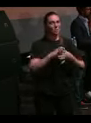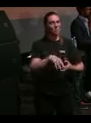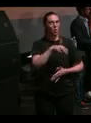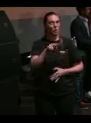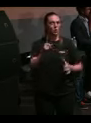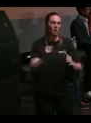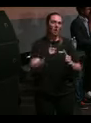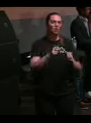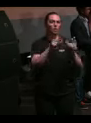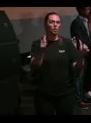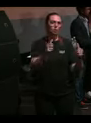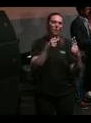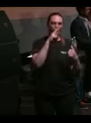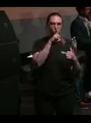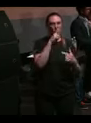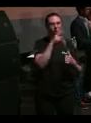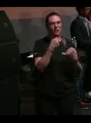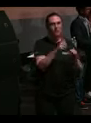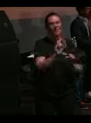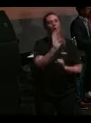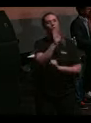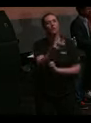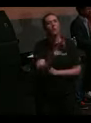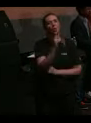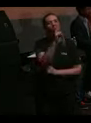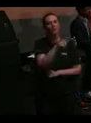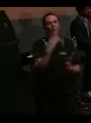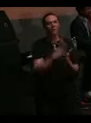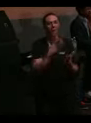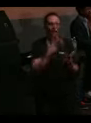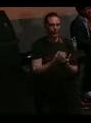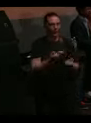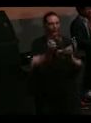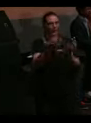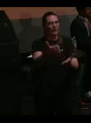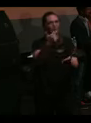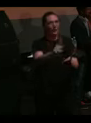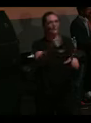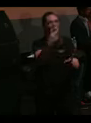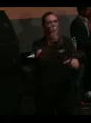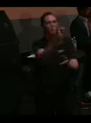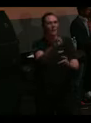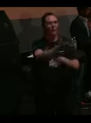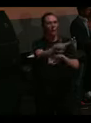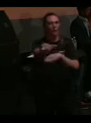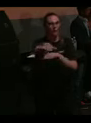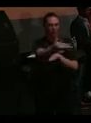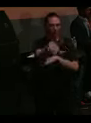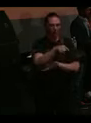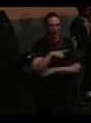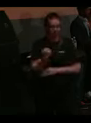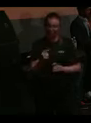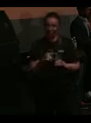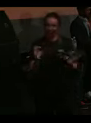største fornybarsatsing, Utsira Nord. Vi har gitt fra oss 62% av havarealet vårt, uten å bli